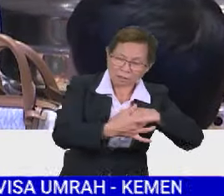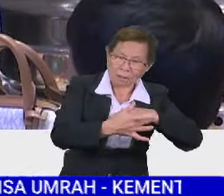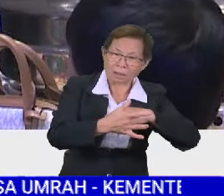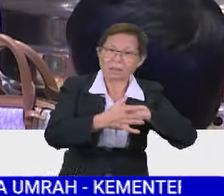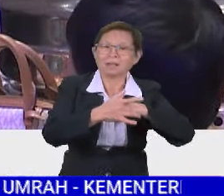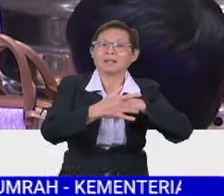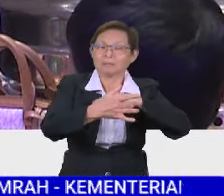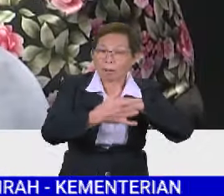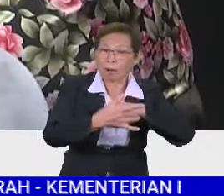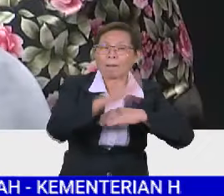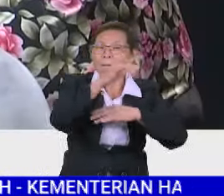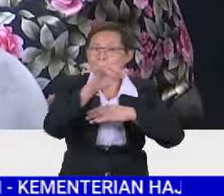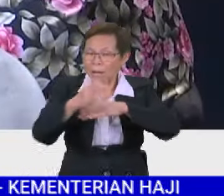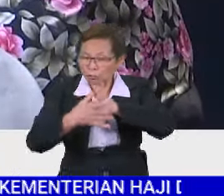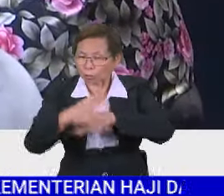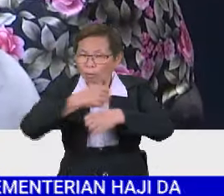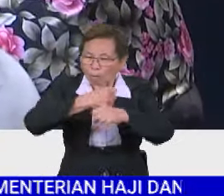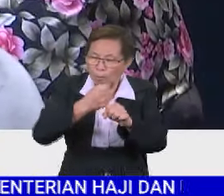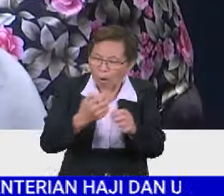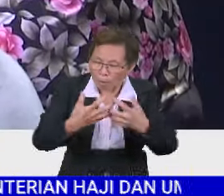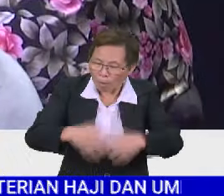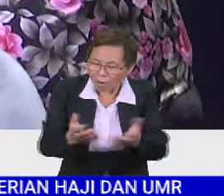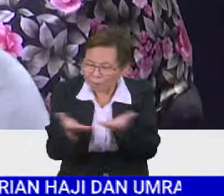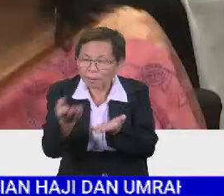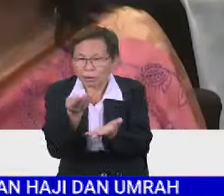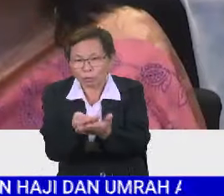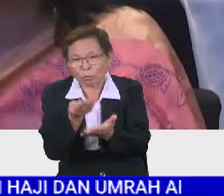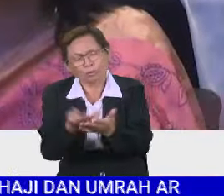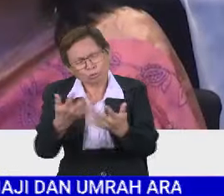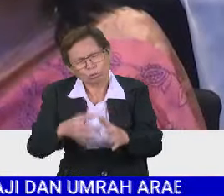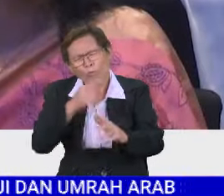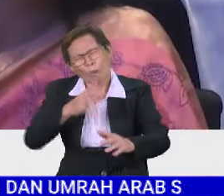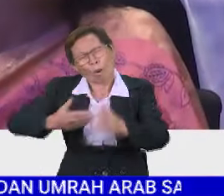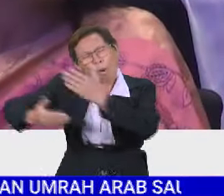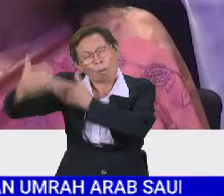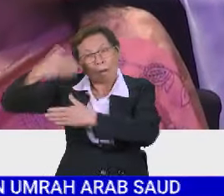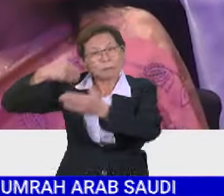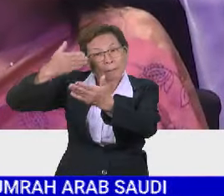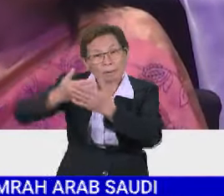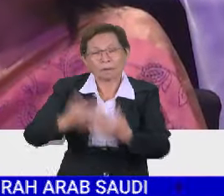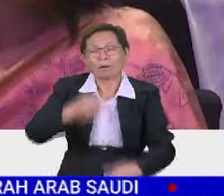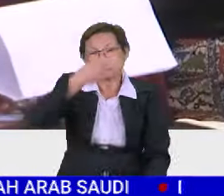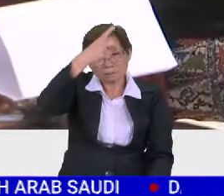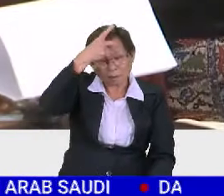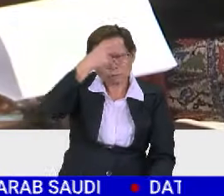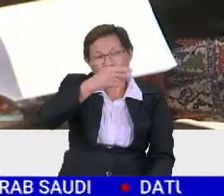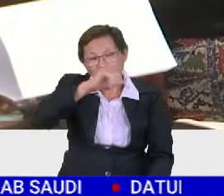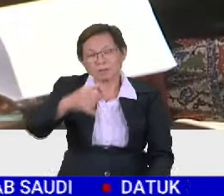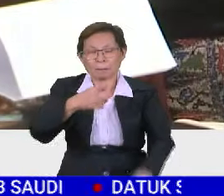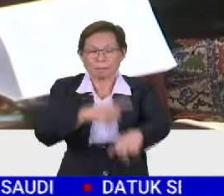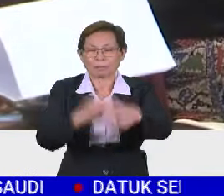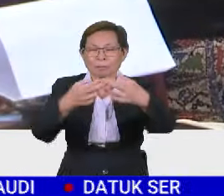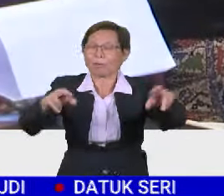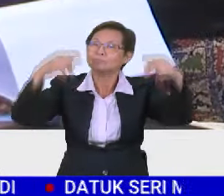maklumat bioteknologi pembuatan dan kenikmatan keuangan Datuk Haji berkata demikian ketika meresmikan